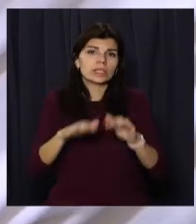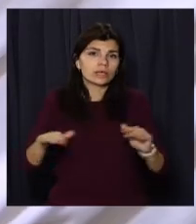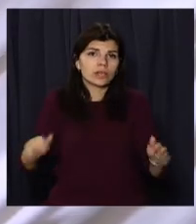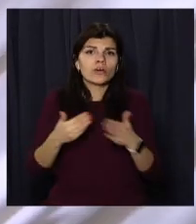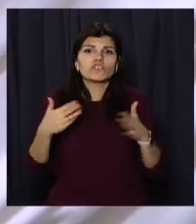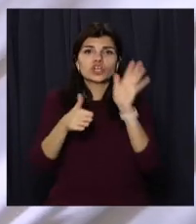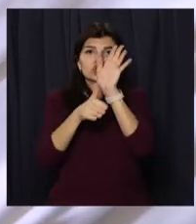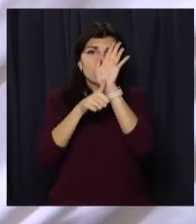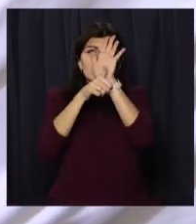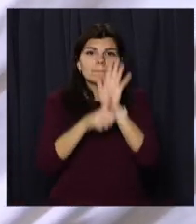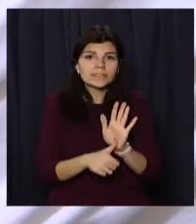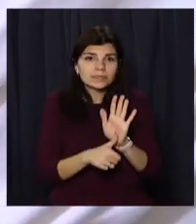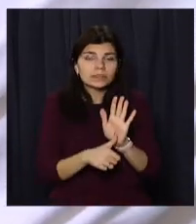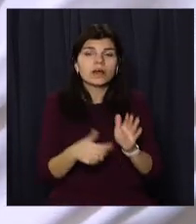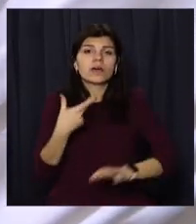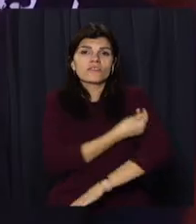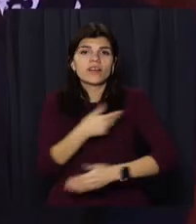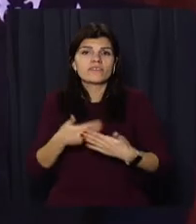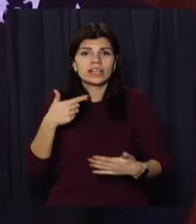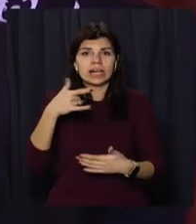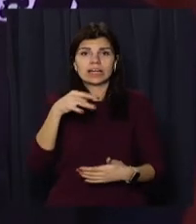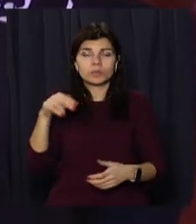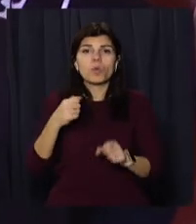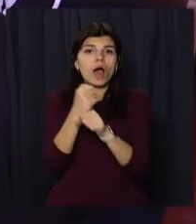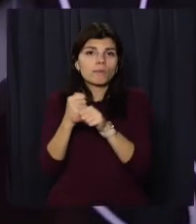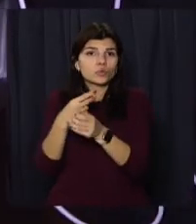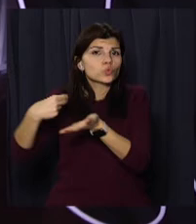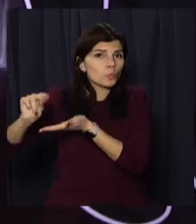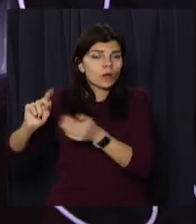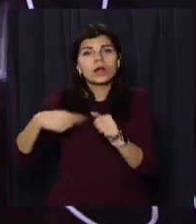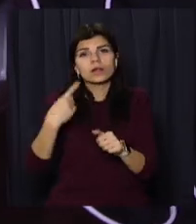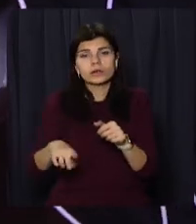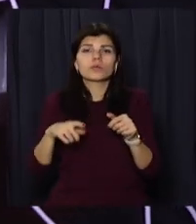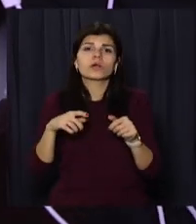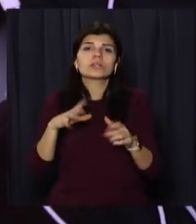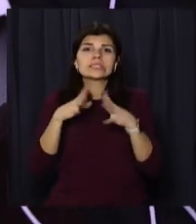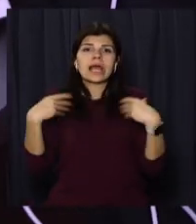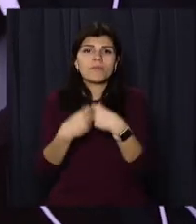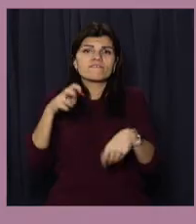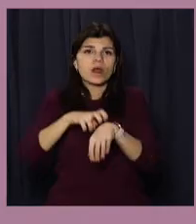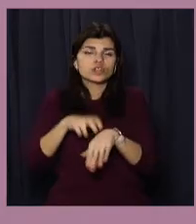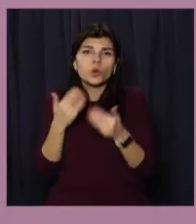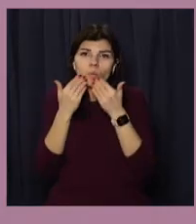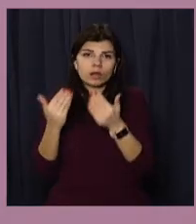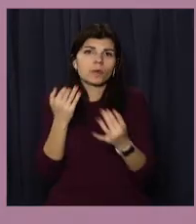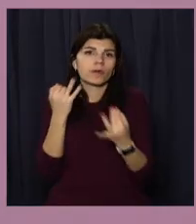від 6 місяців. Вакцину від грипу можна придбати в аптеці або вона доступна у сімейного лікаря.